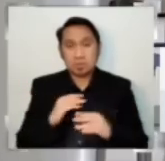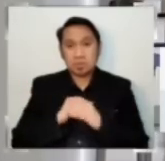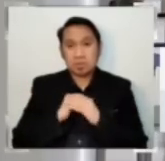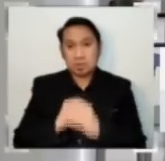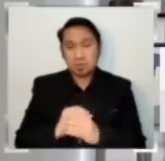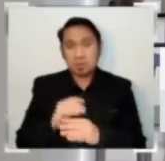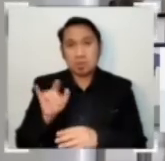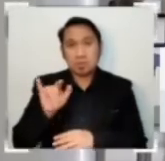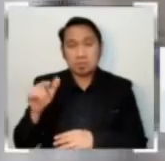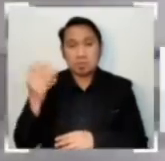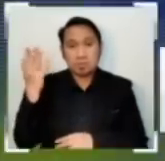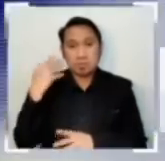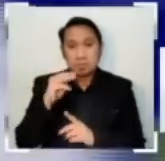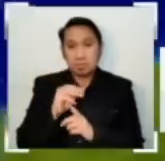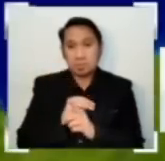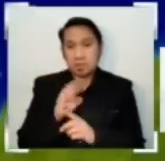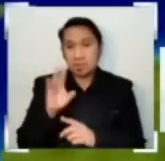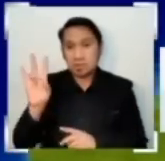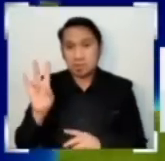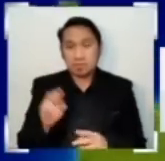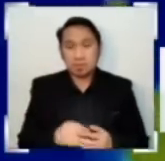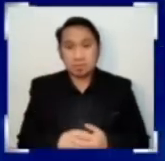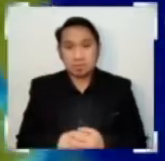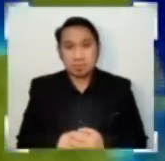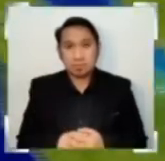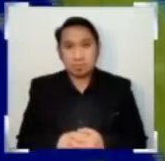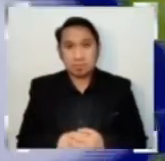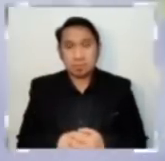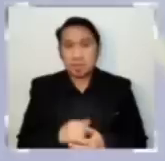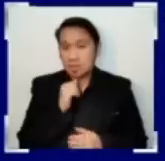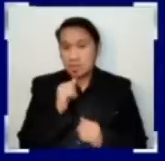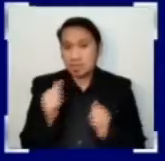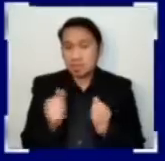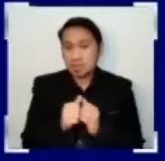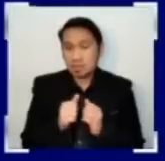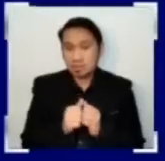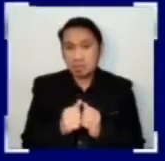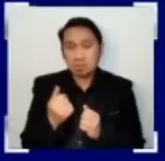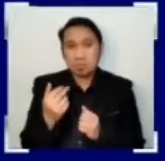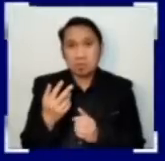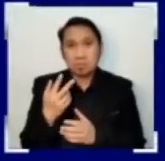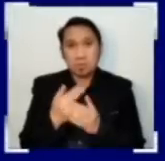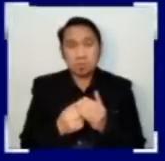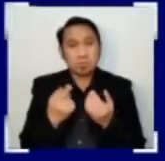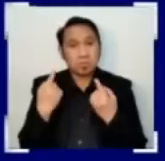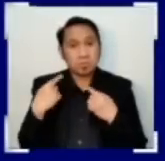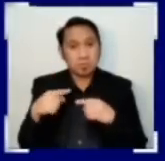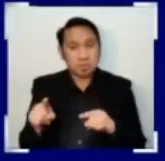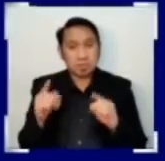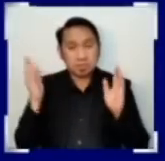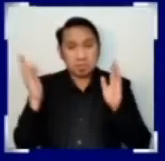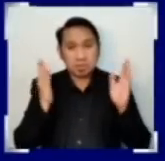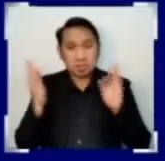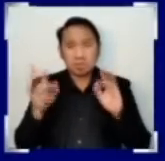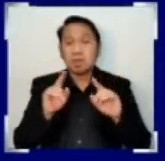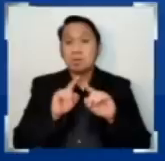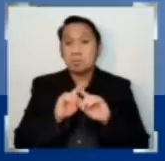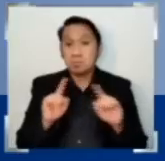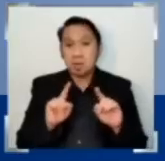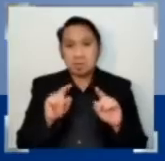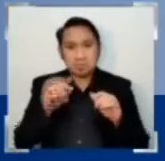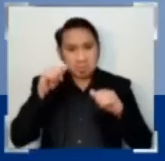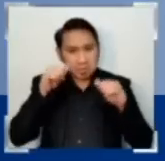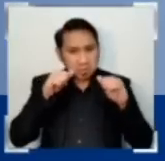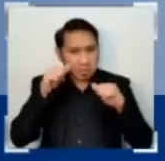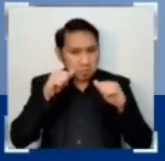noong March 7. Di magkasama ang dalawa na parehong sinabing magbabakasyon sa Malaysia. Pero nagduda ang immigration